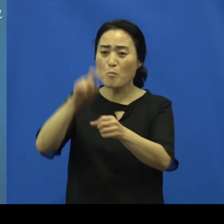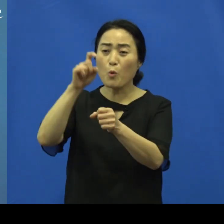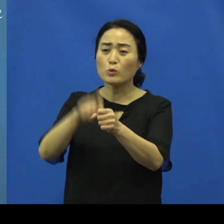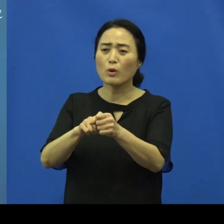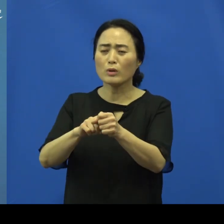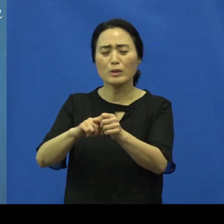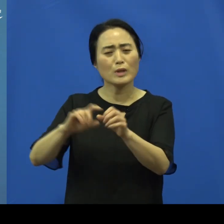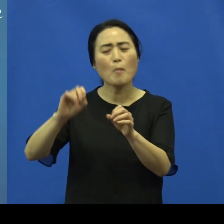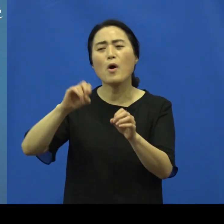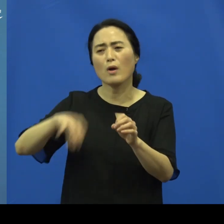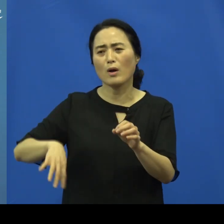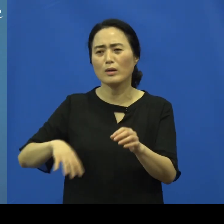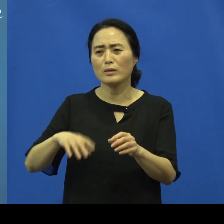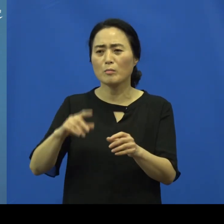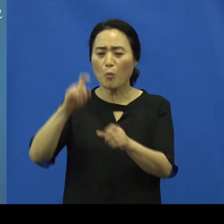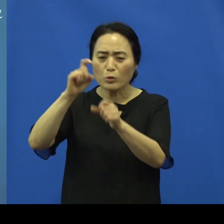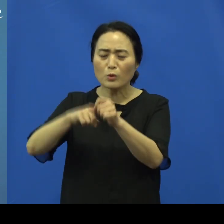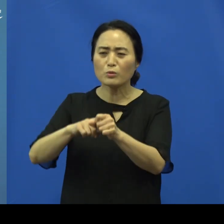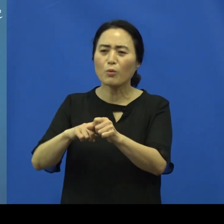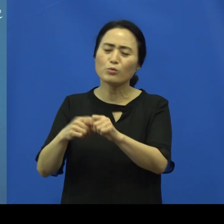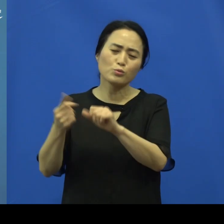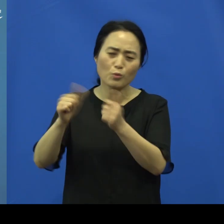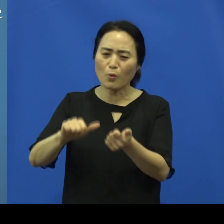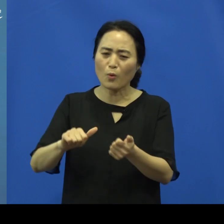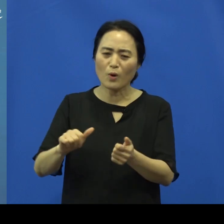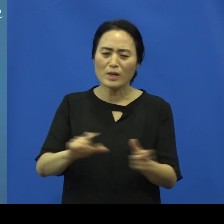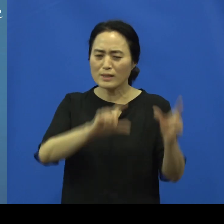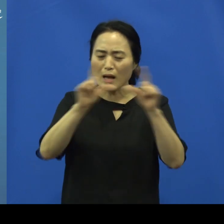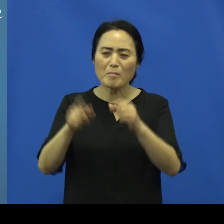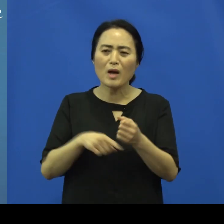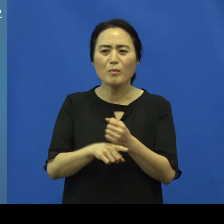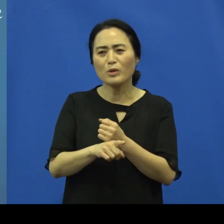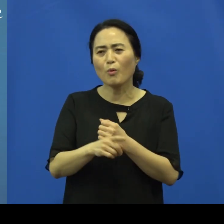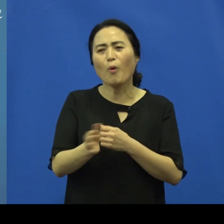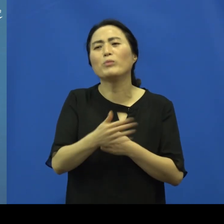아이가 죽었다면 내 삶의 목적도 죽은 거, 삶의 의미도 죽은 거예요.